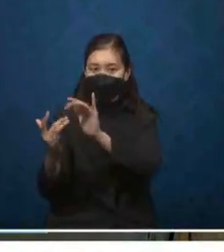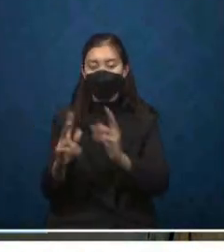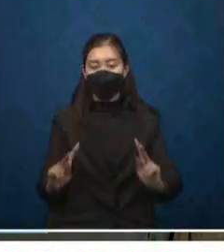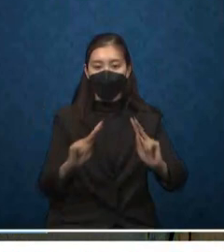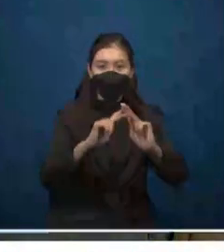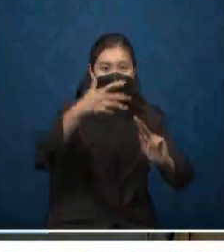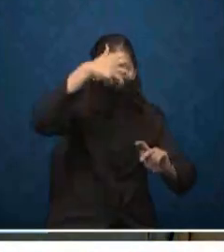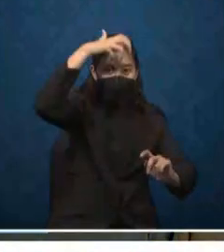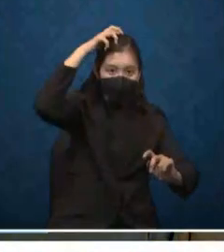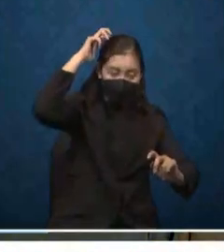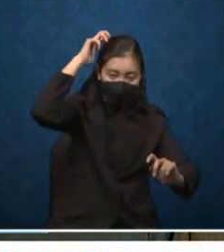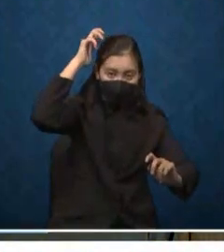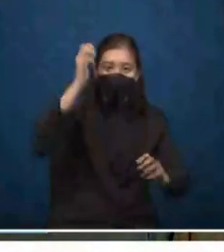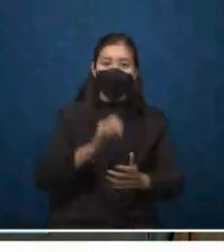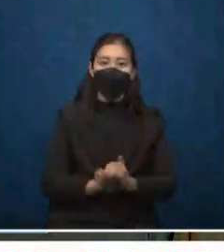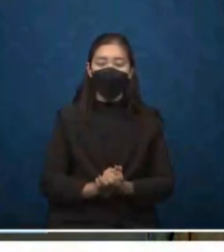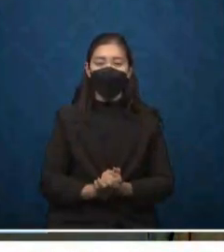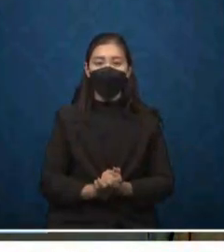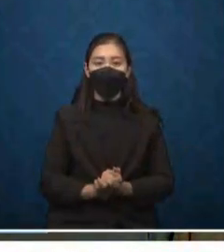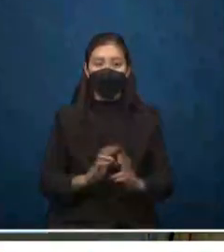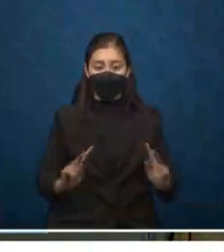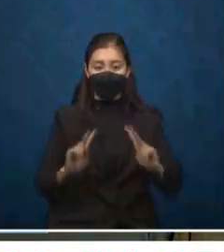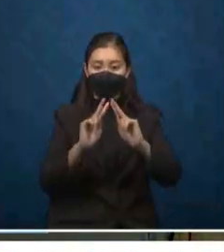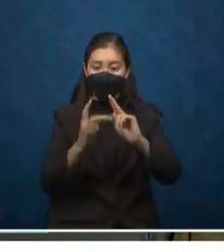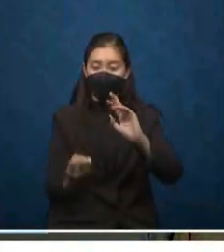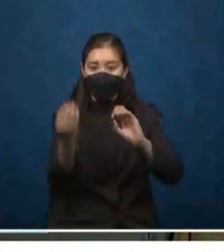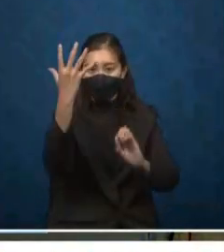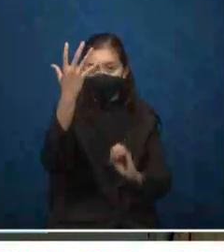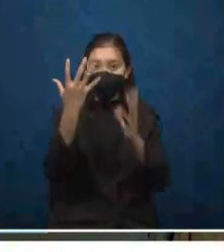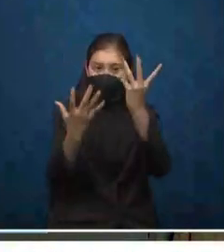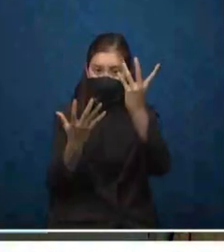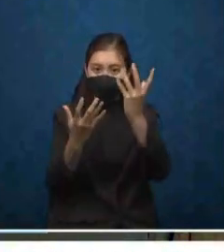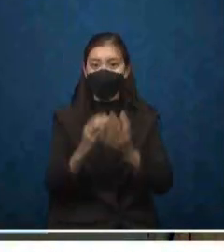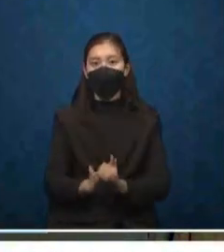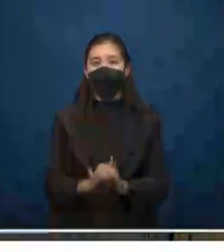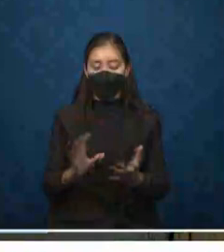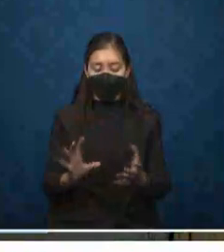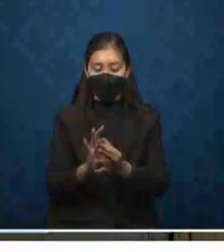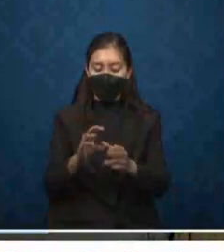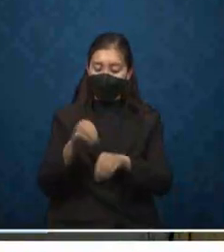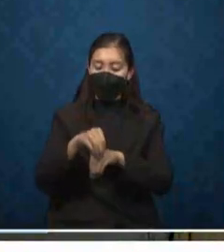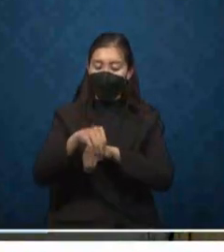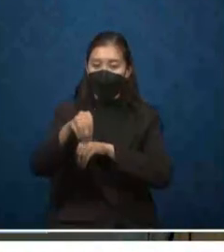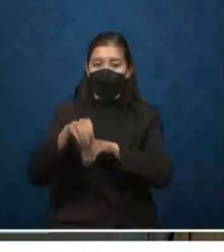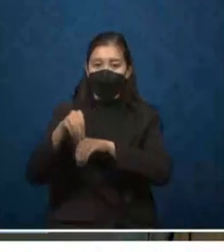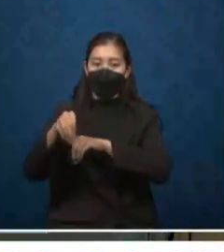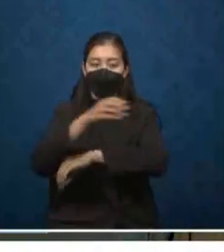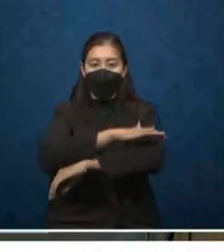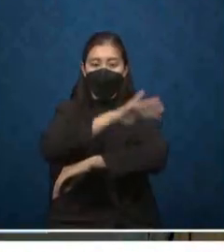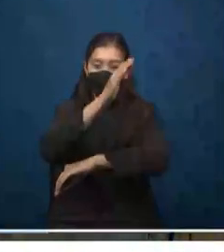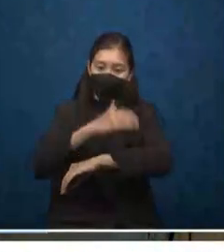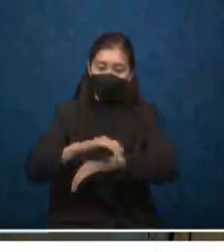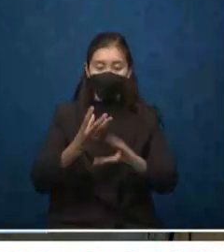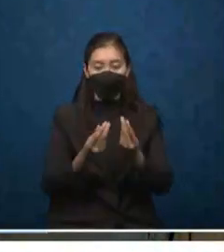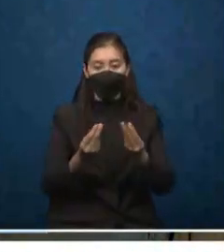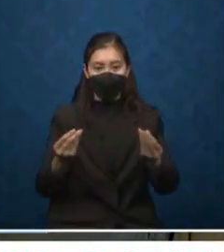มส่งเสริมการปกครองส่วนท้องถิ่นแล้วก็กรมป่าไม้ซึ่งมีความรู้ในเรื่องของการทำป่าปลูกทางบกนั้นเนี่ยเขาเห็นพ้องกันครับว่า